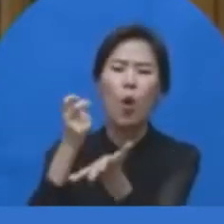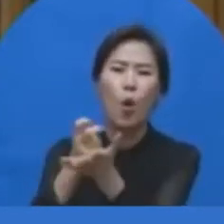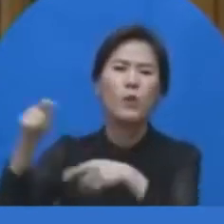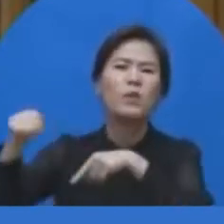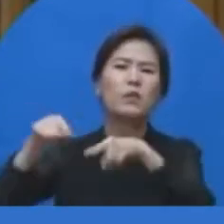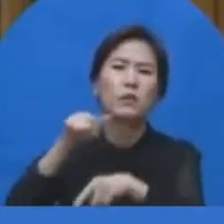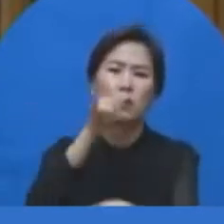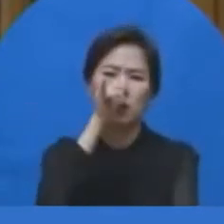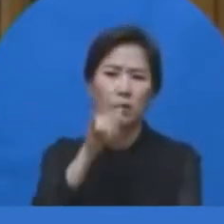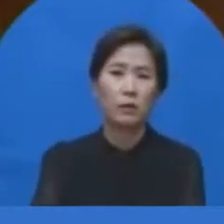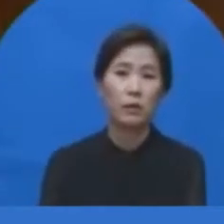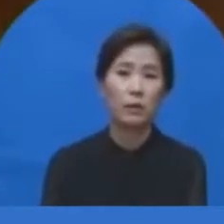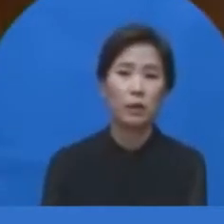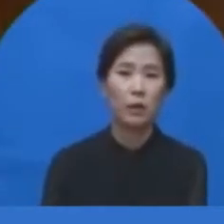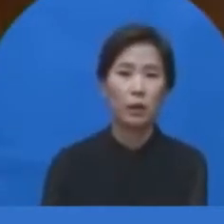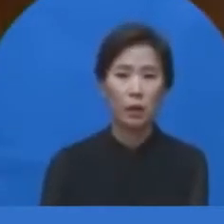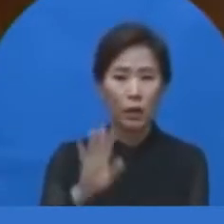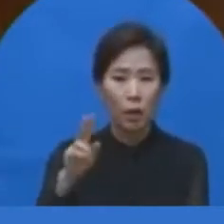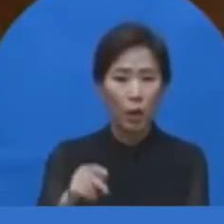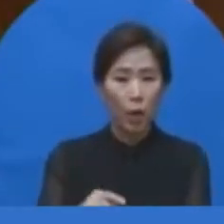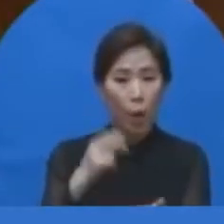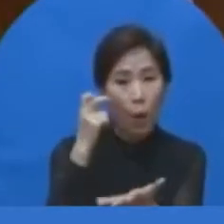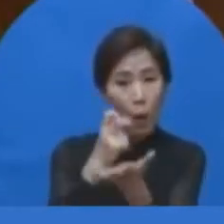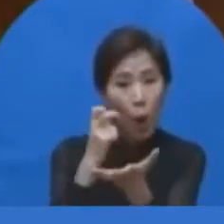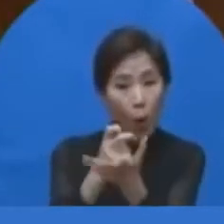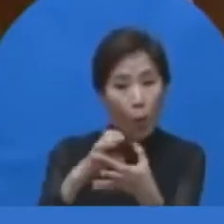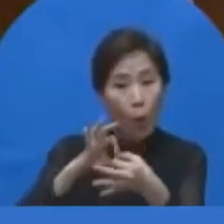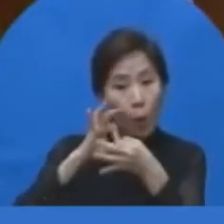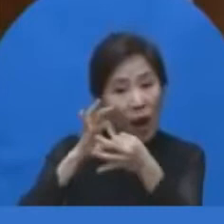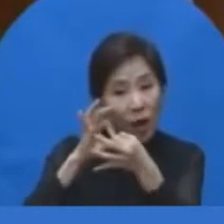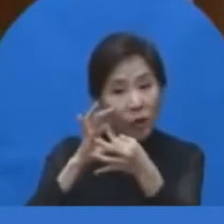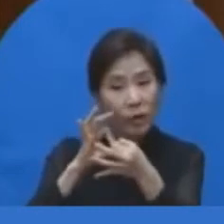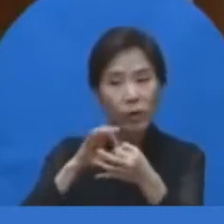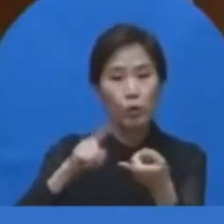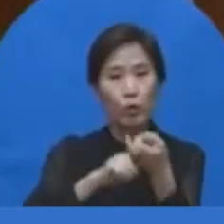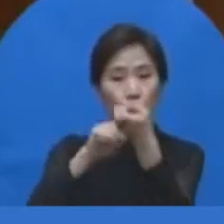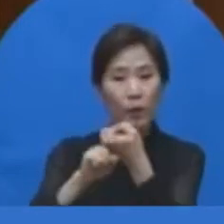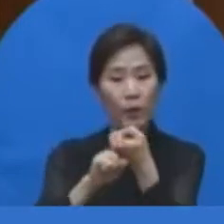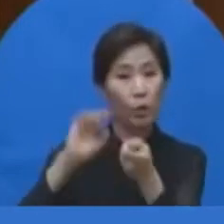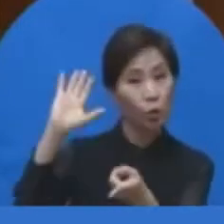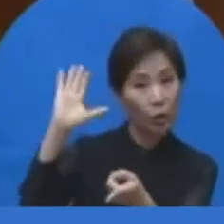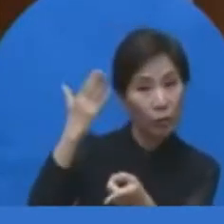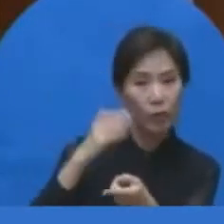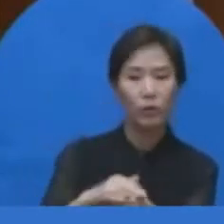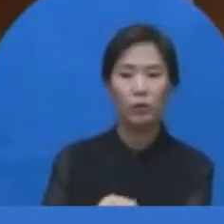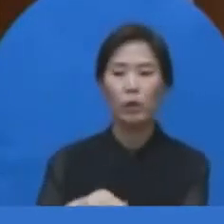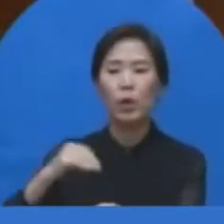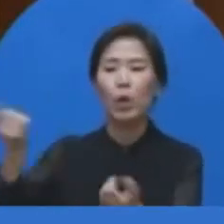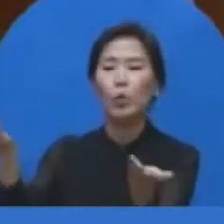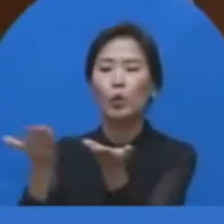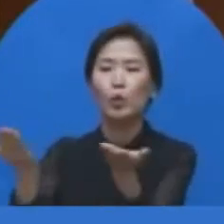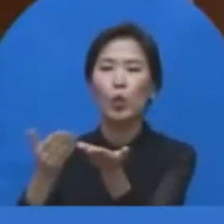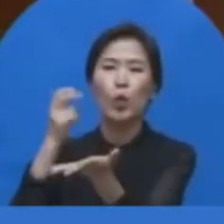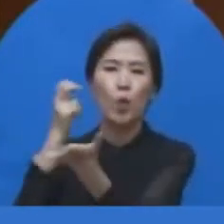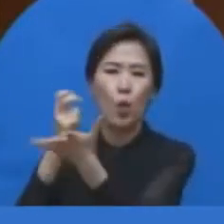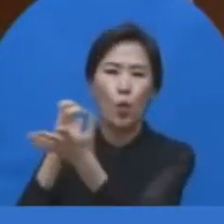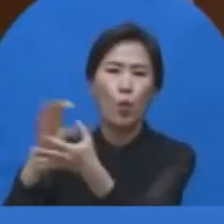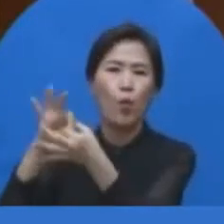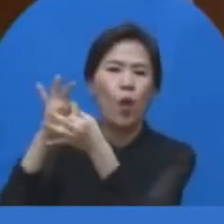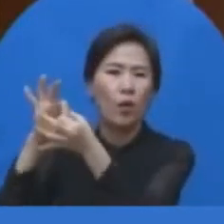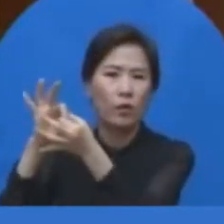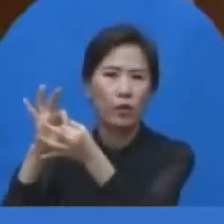또 법내조합이라는 것이 없게 되면 노동3건을 현실적으로 행사하는 것은 거의